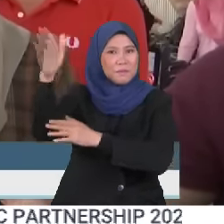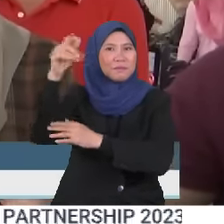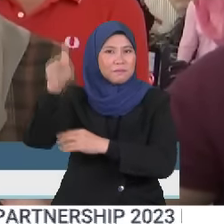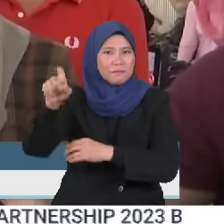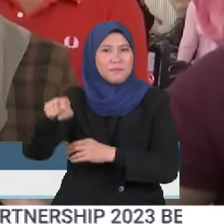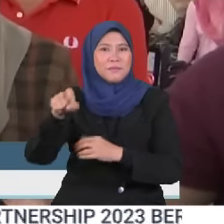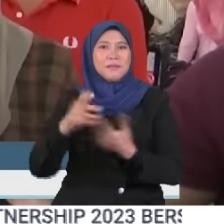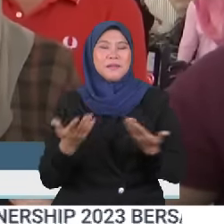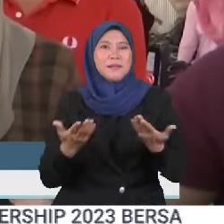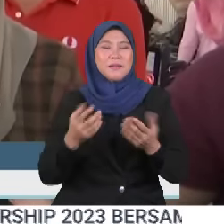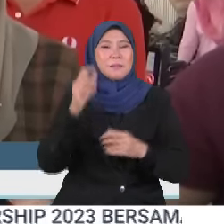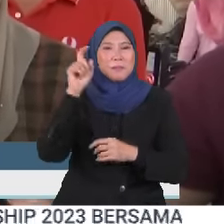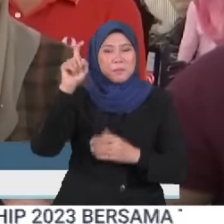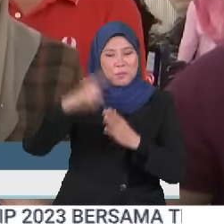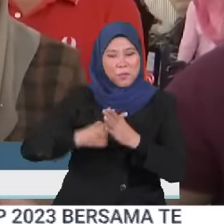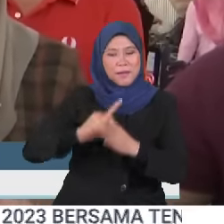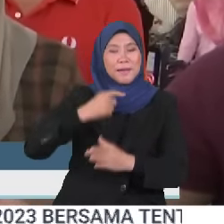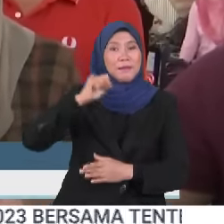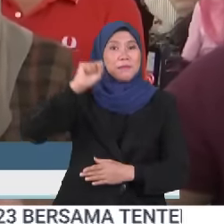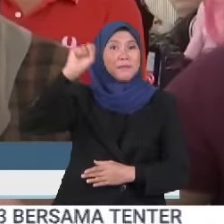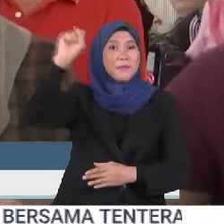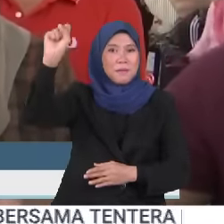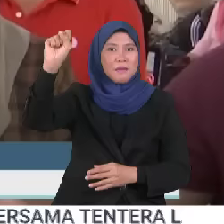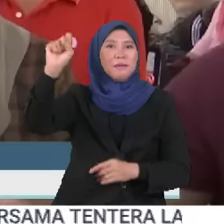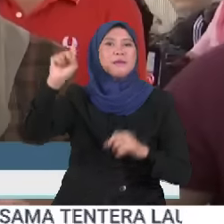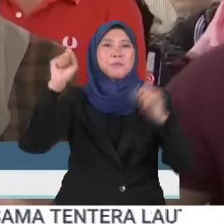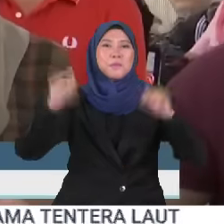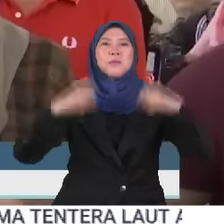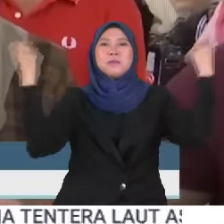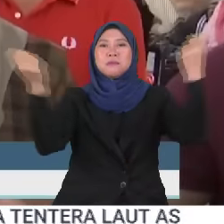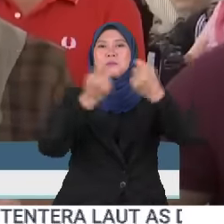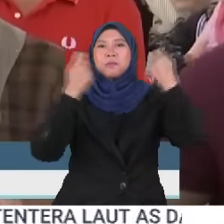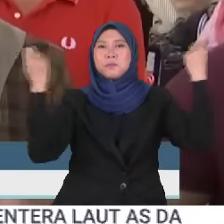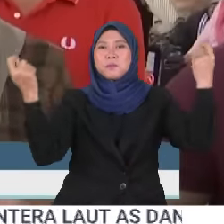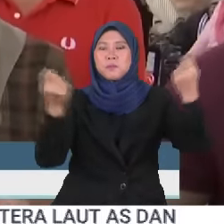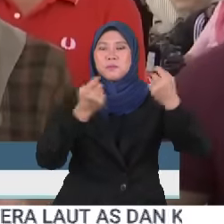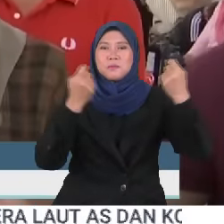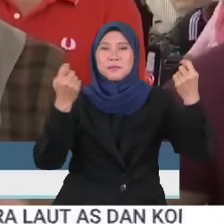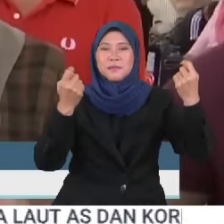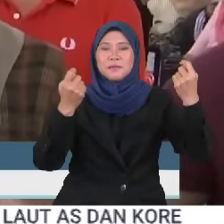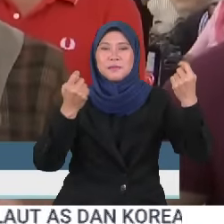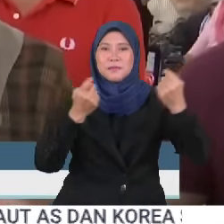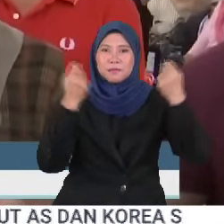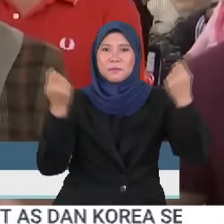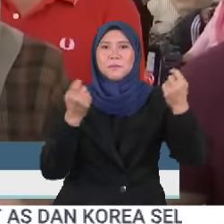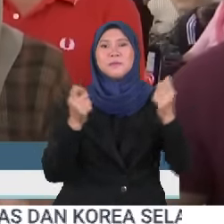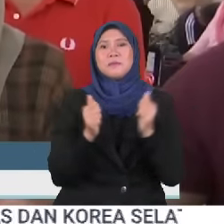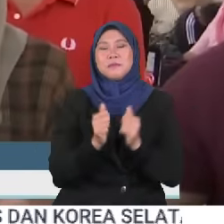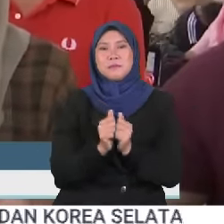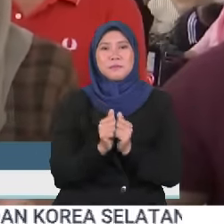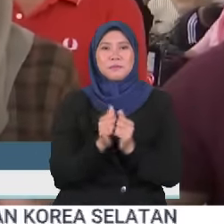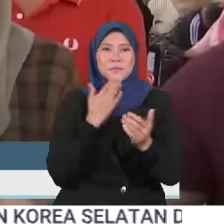ya bulan kebangsaan ini dapat kita sambut dan dapat Kitara ikan dengan dengan dengan